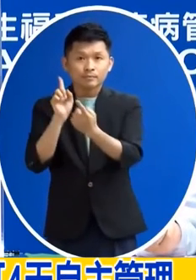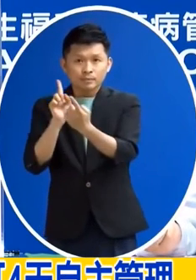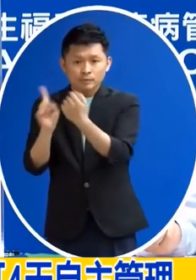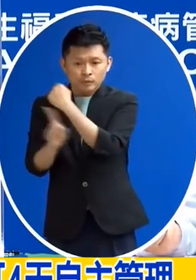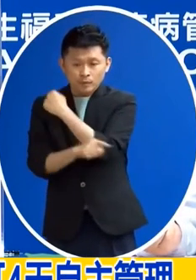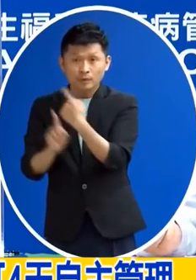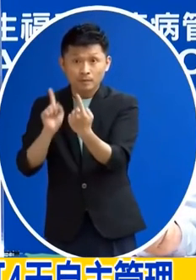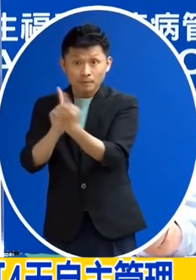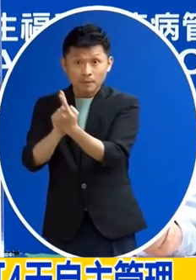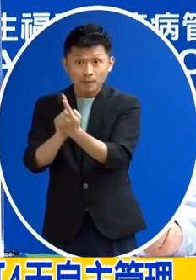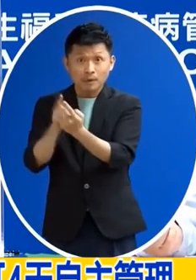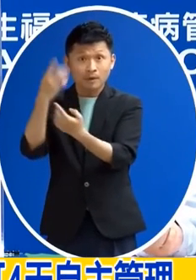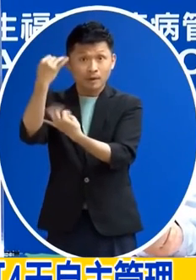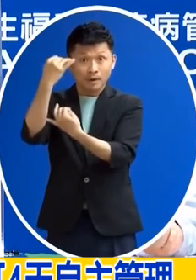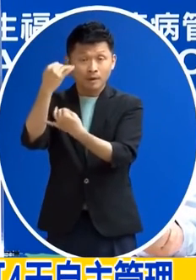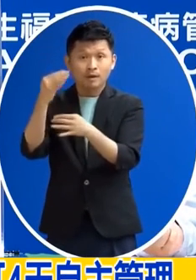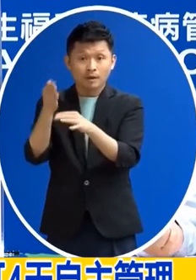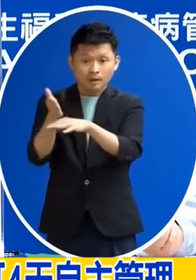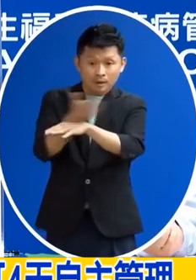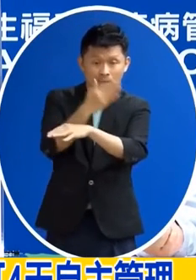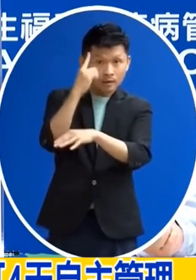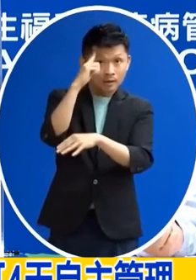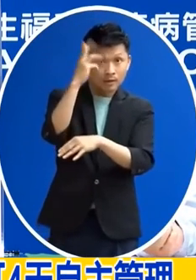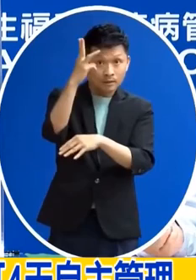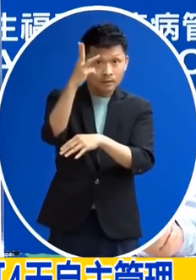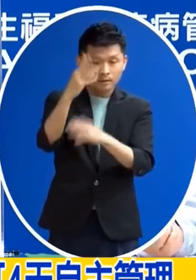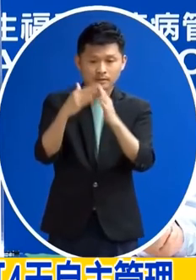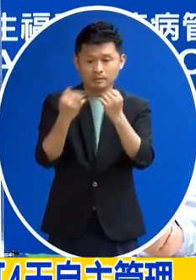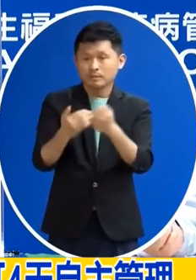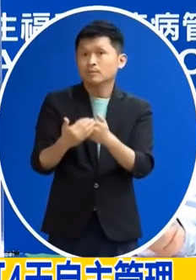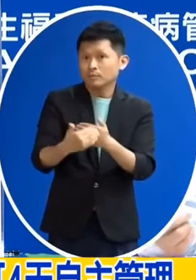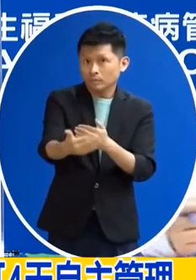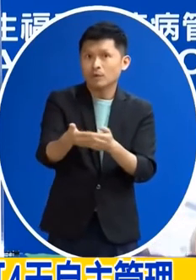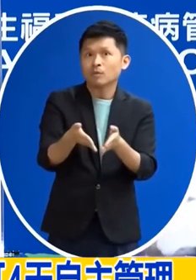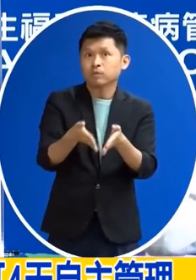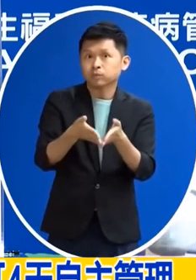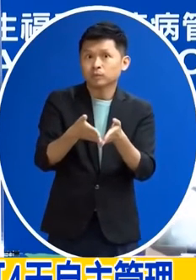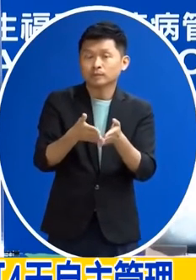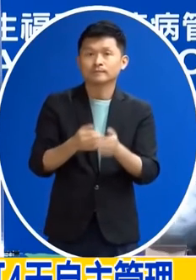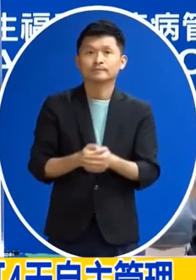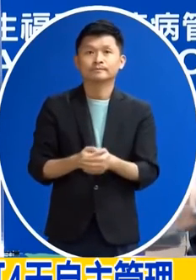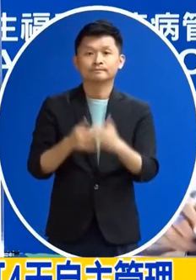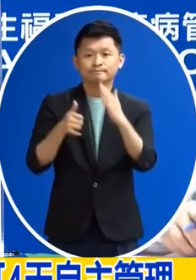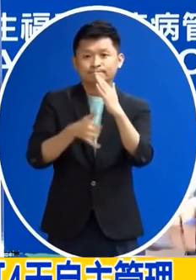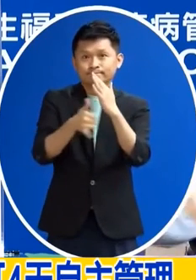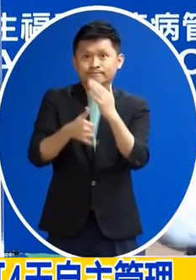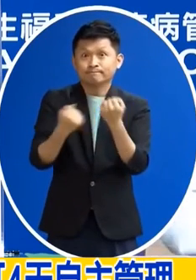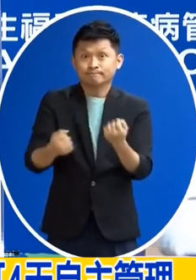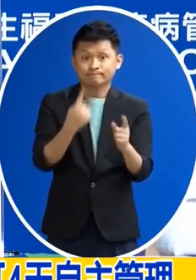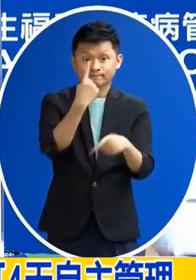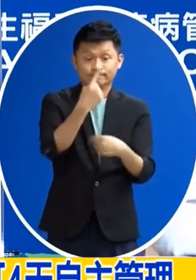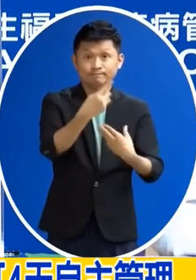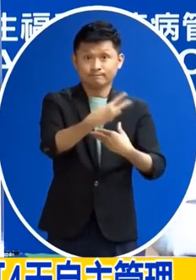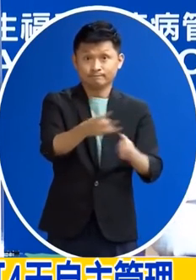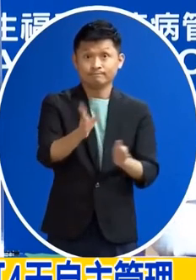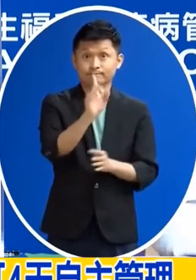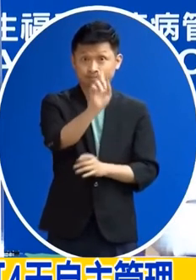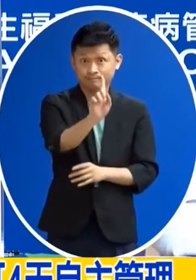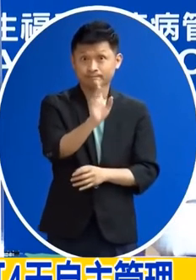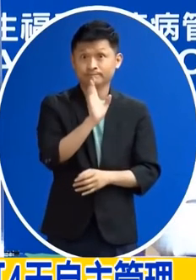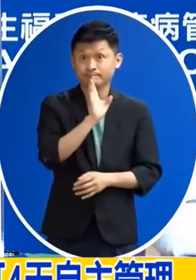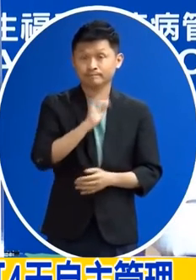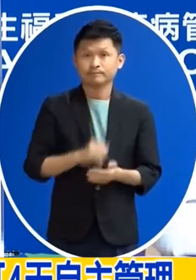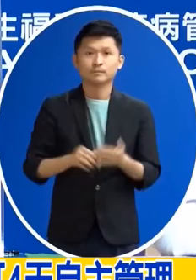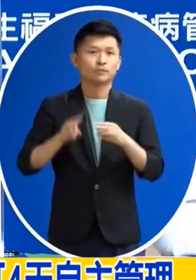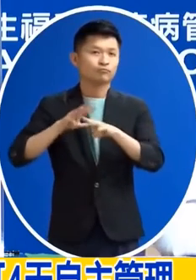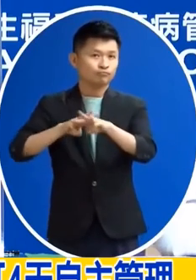日，然后要完成三天的居家隔离，那居家隔离就在家中以一人一室为原则那